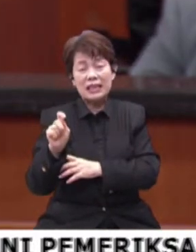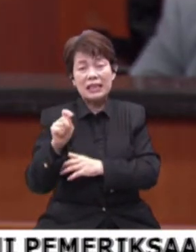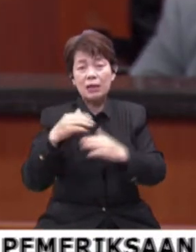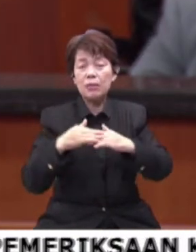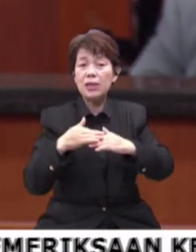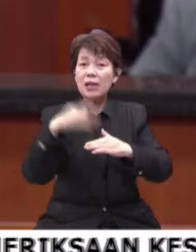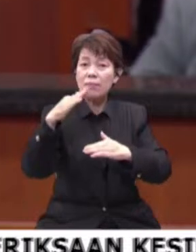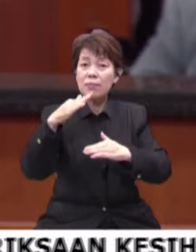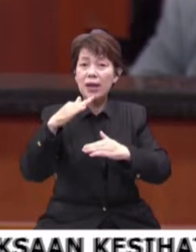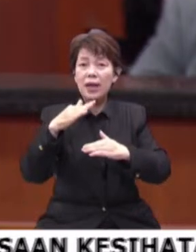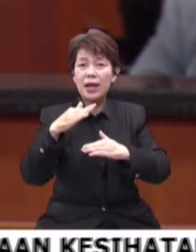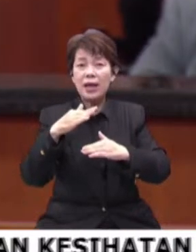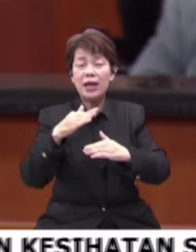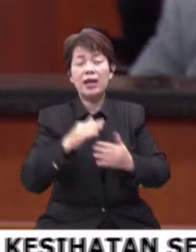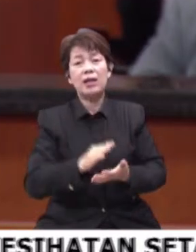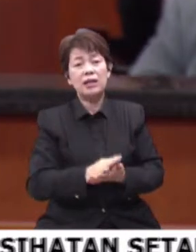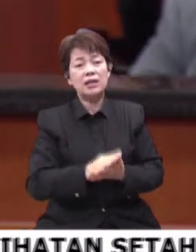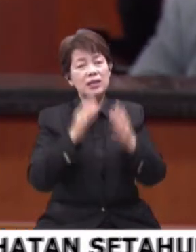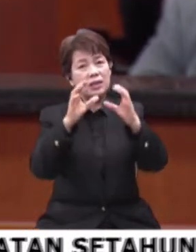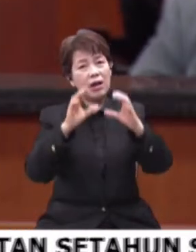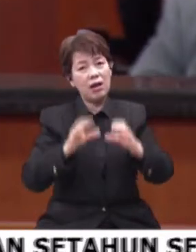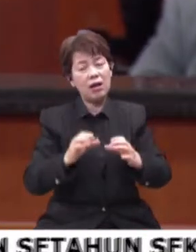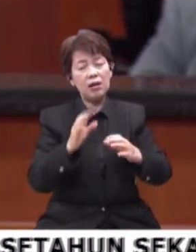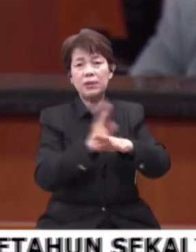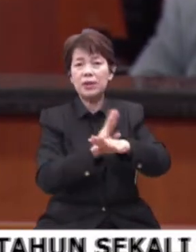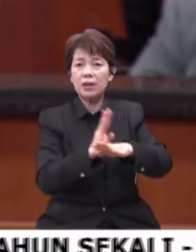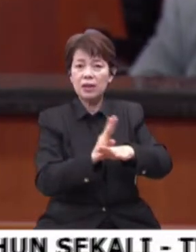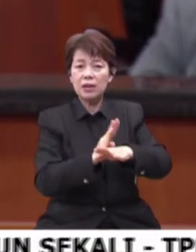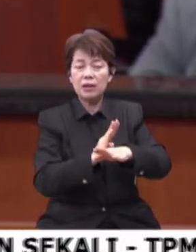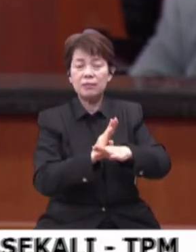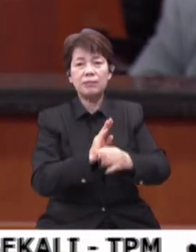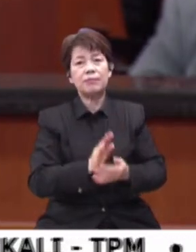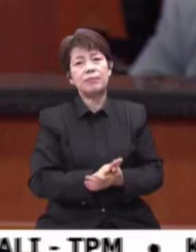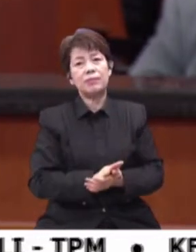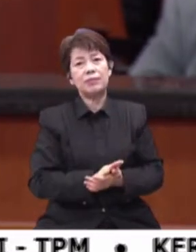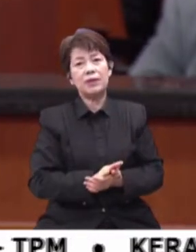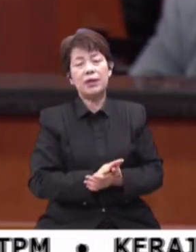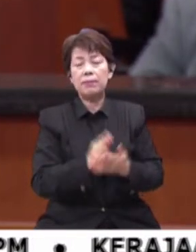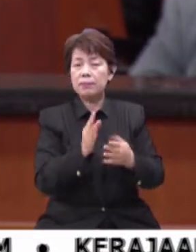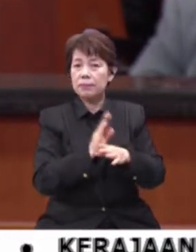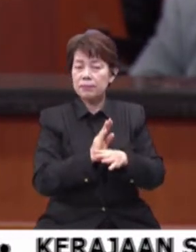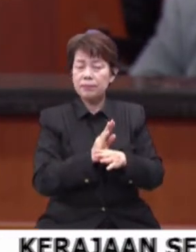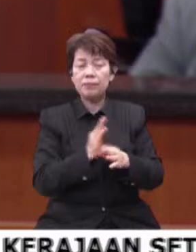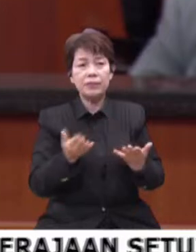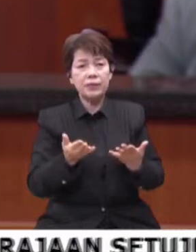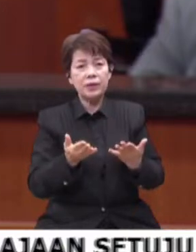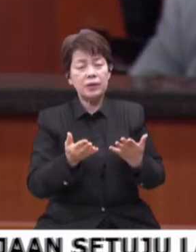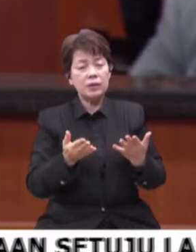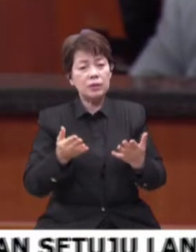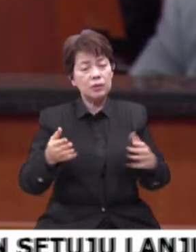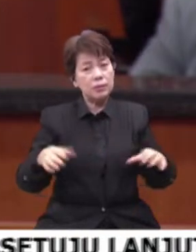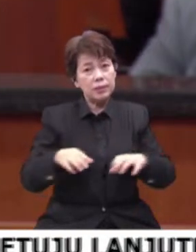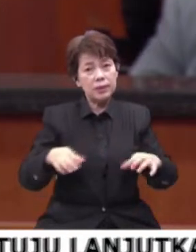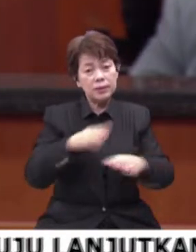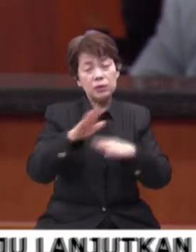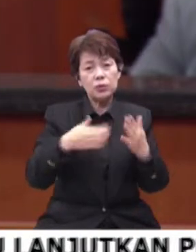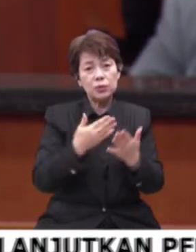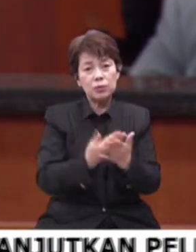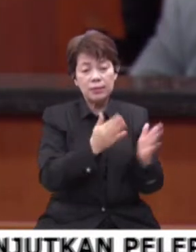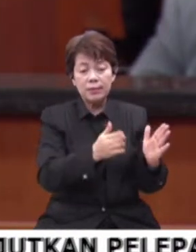bersifat memudahkan dan melalui pelaksanaan peraturan